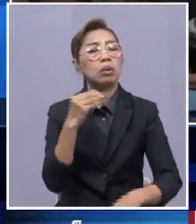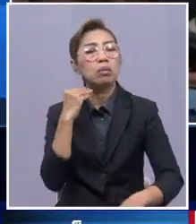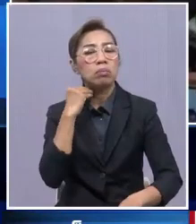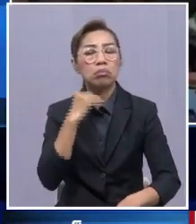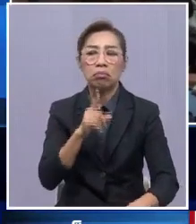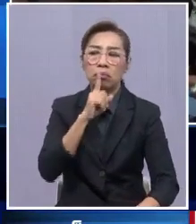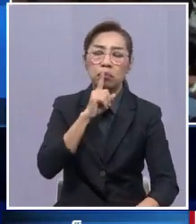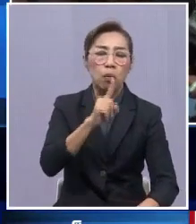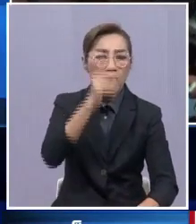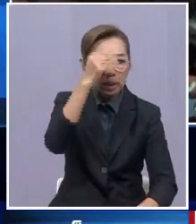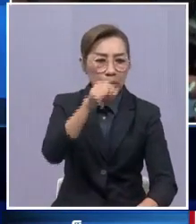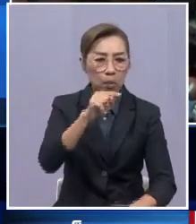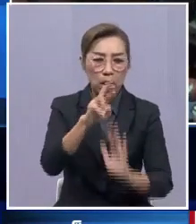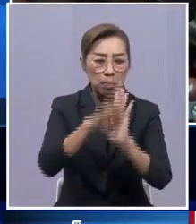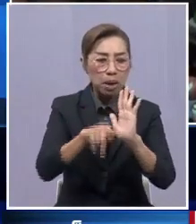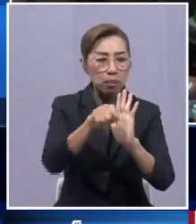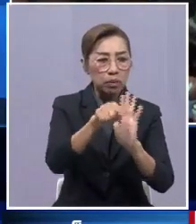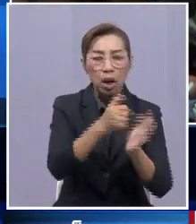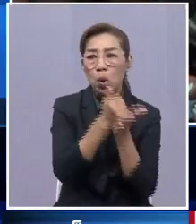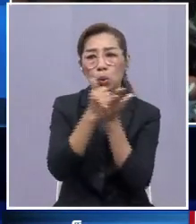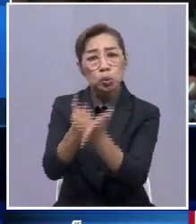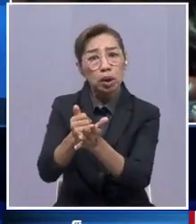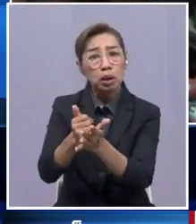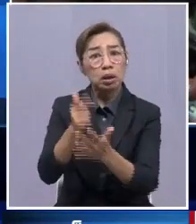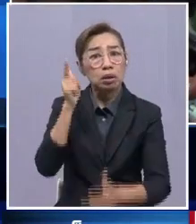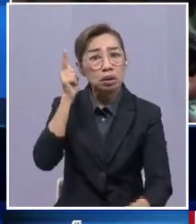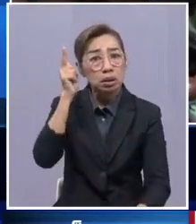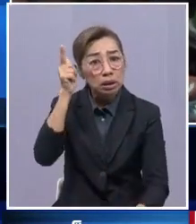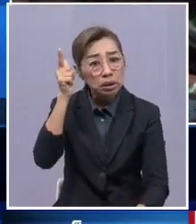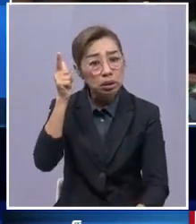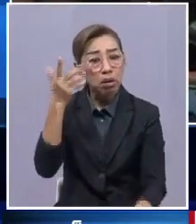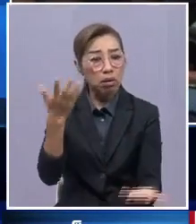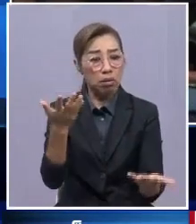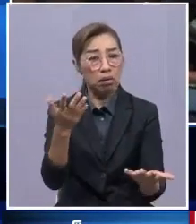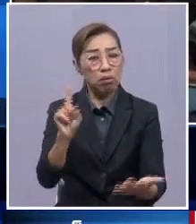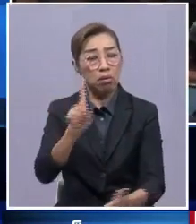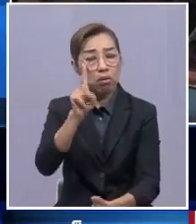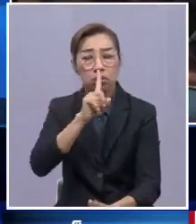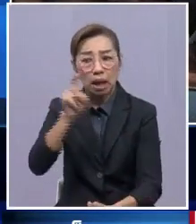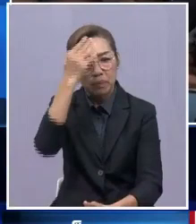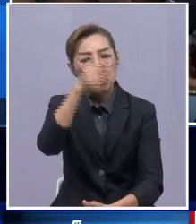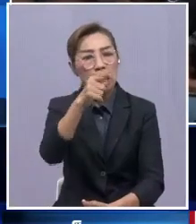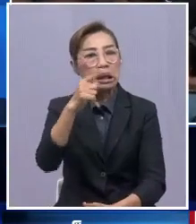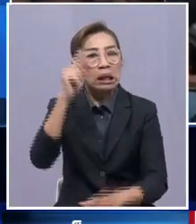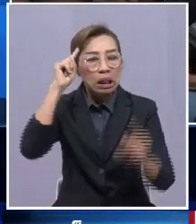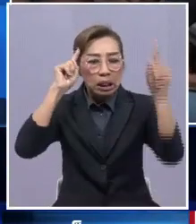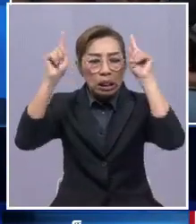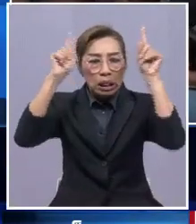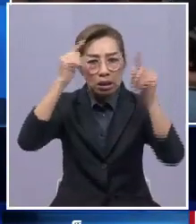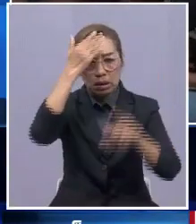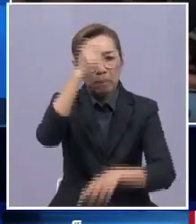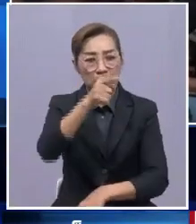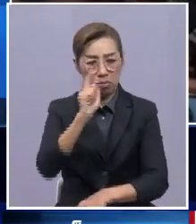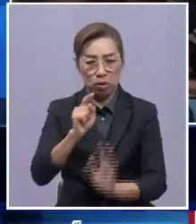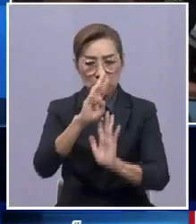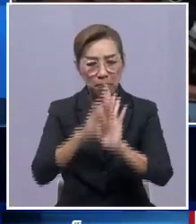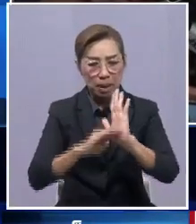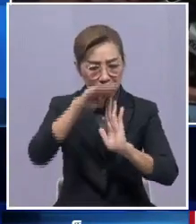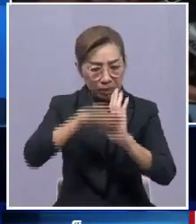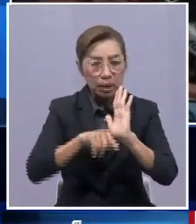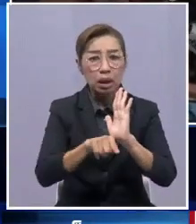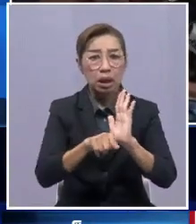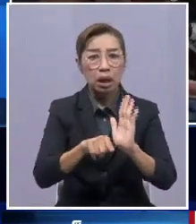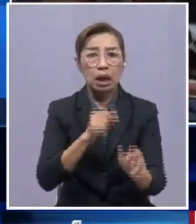ธงยิงคำถามไปว่าระเบียบเนี้ยเหมือนกับเอื้อประโยชน์ให้กับท่านนายกทักษิณตีตนไปก่อนใครทั้งที่ระเบียบดังกล่าวเนี่ย